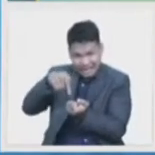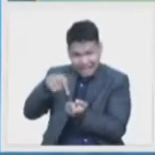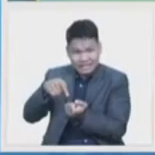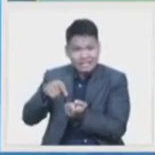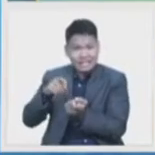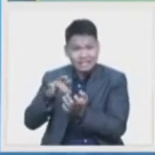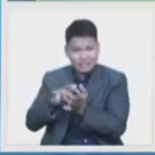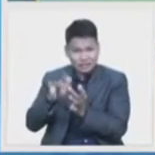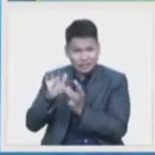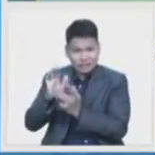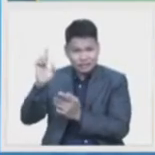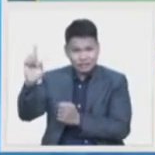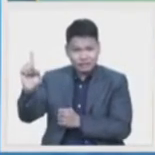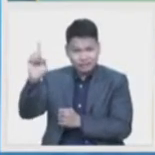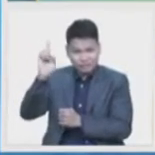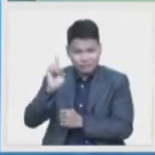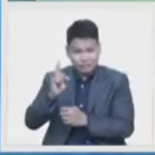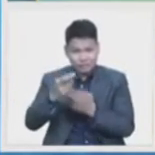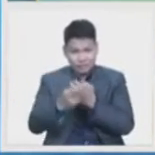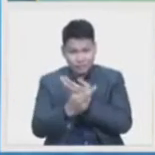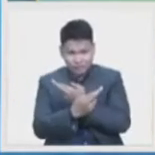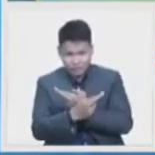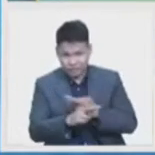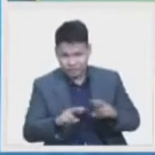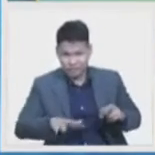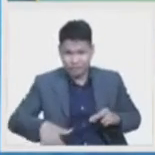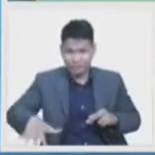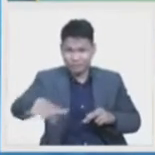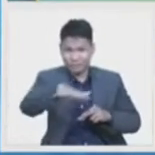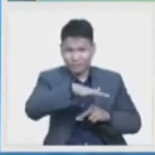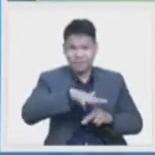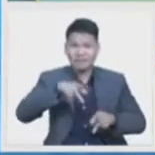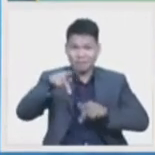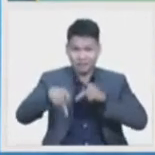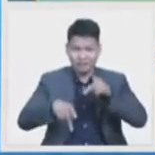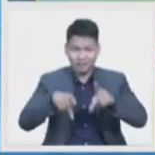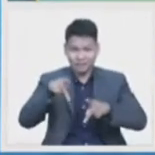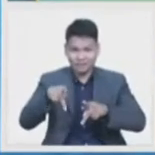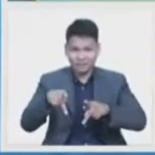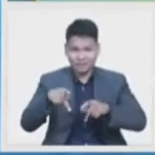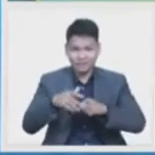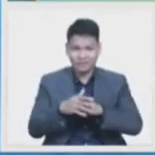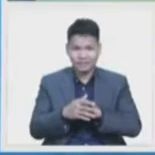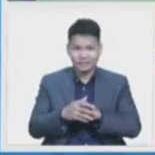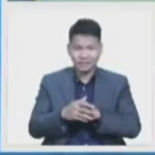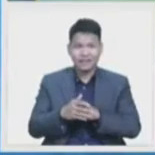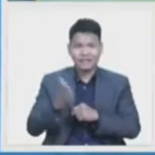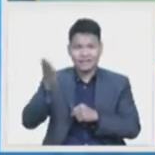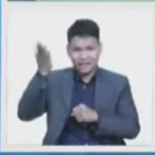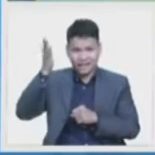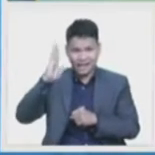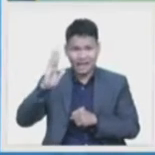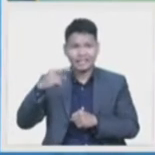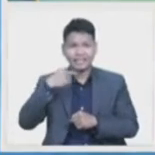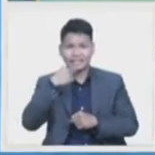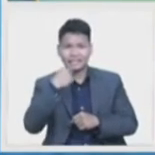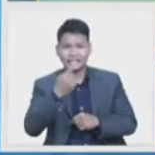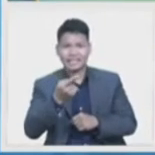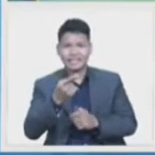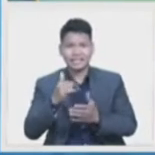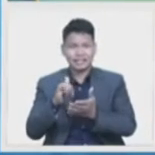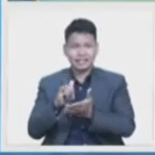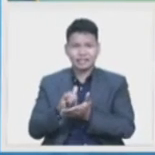Kristo muanhi sa paglukat sa tao. Ang Diyos mipadala sa iyang anak nga